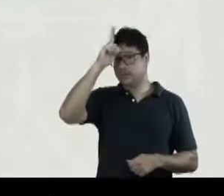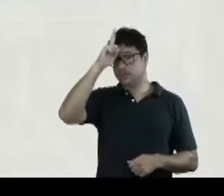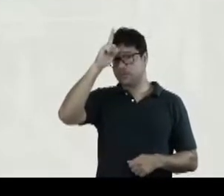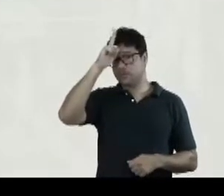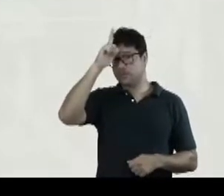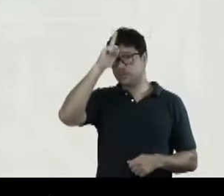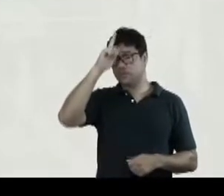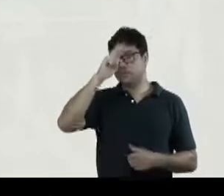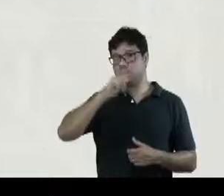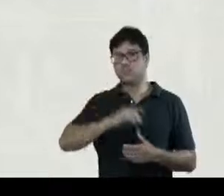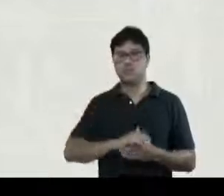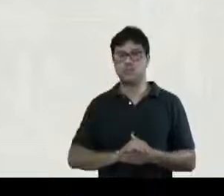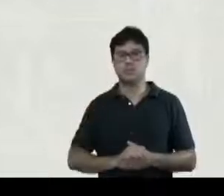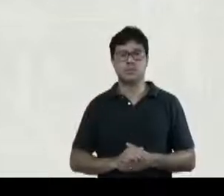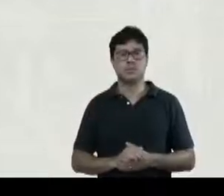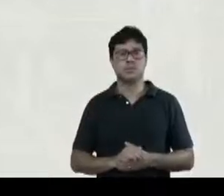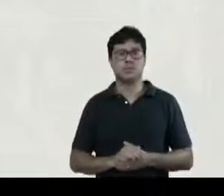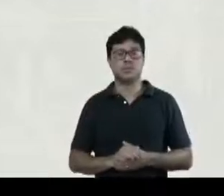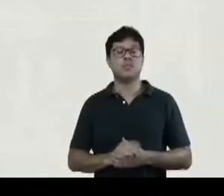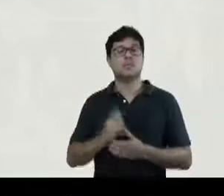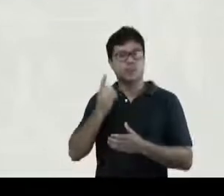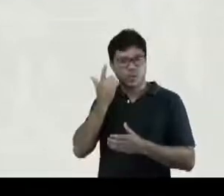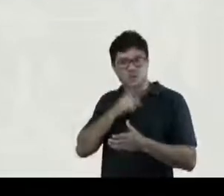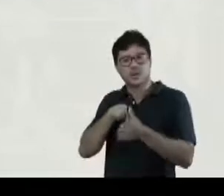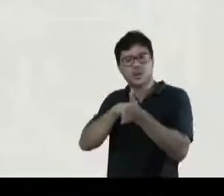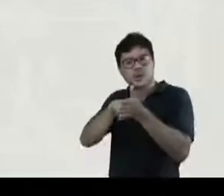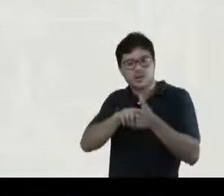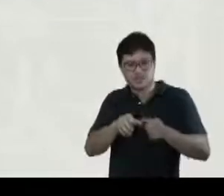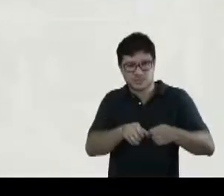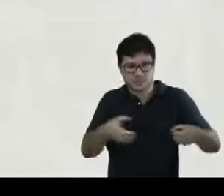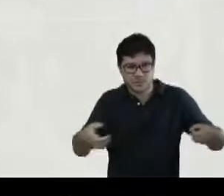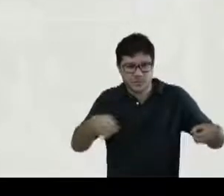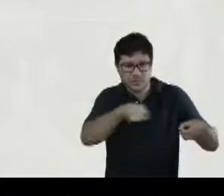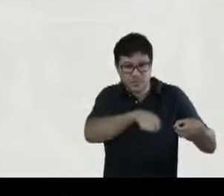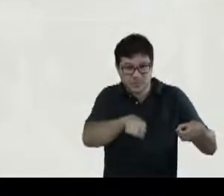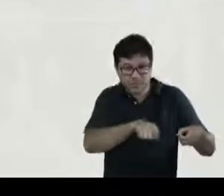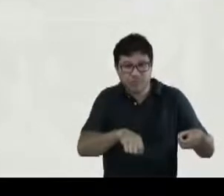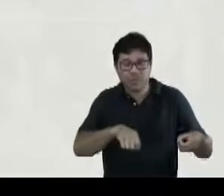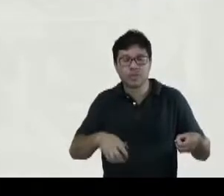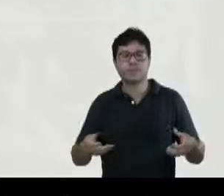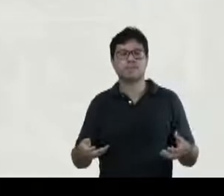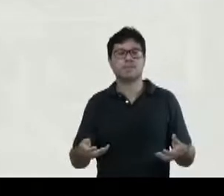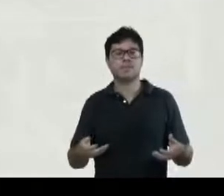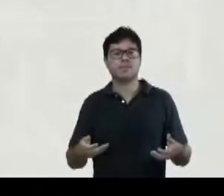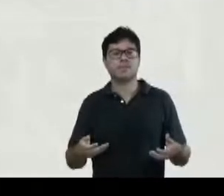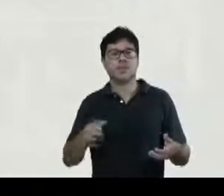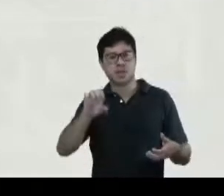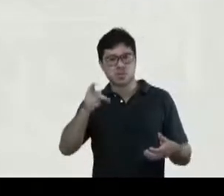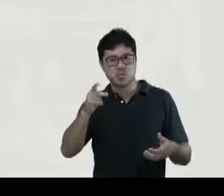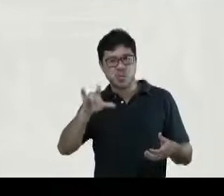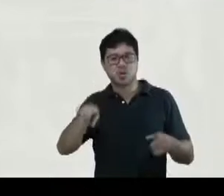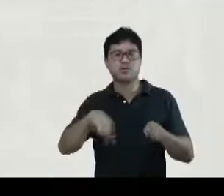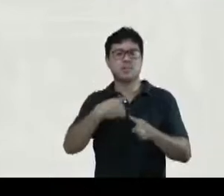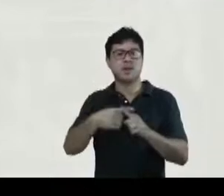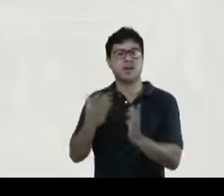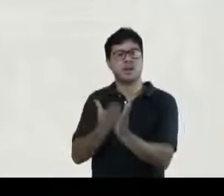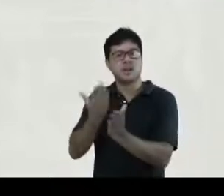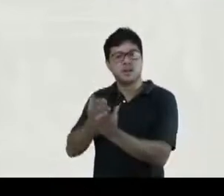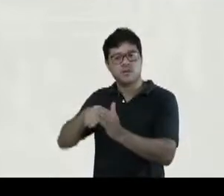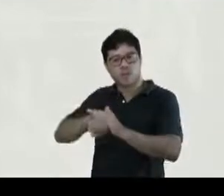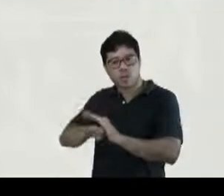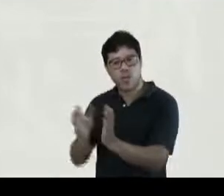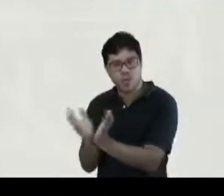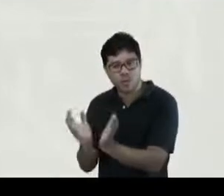Sammlungen genutzt. Eine unmittelbare Integration von Normdaten, die in Forschungsprojekten generiert